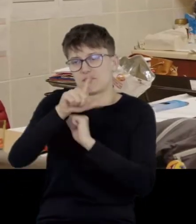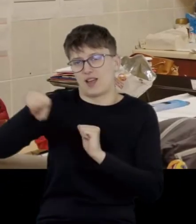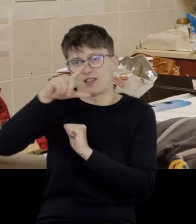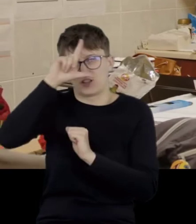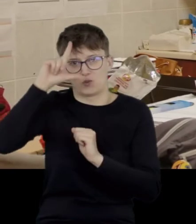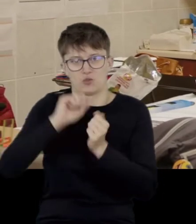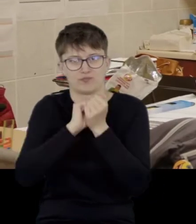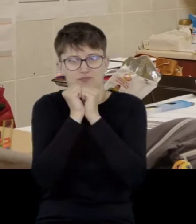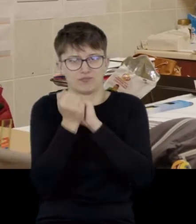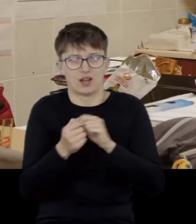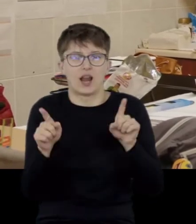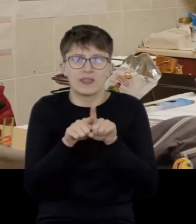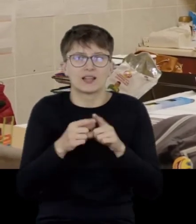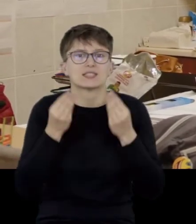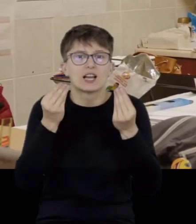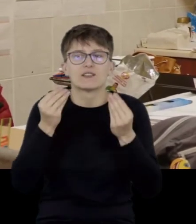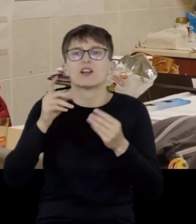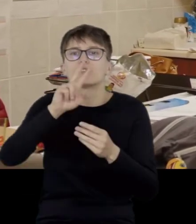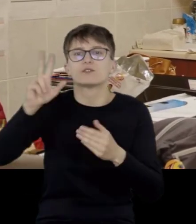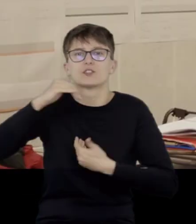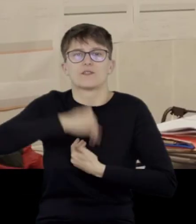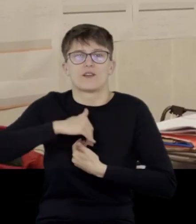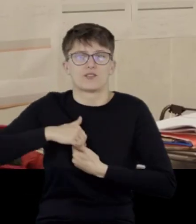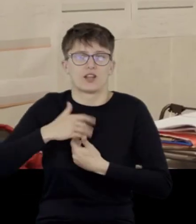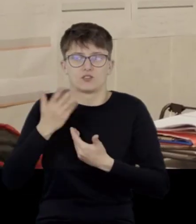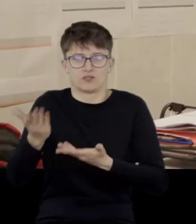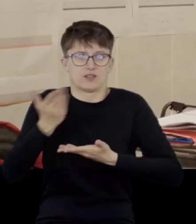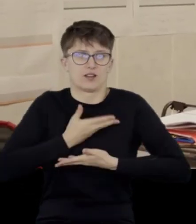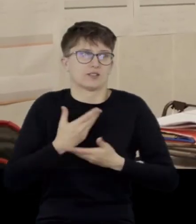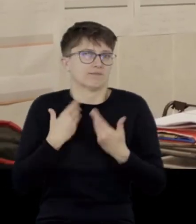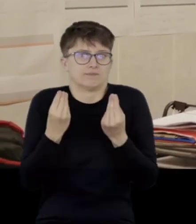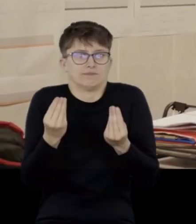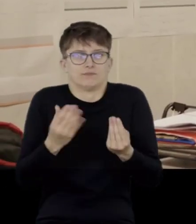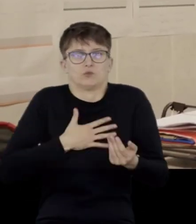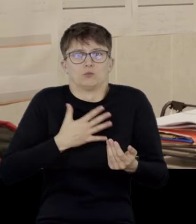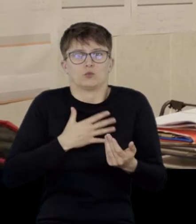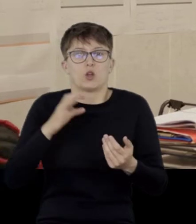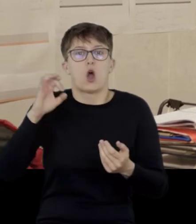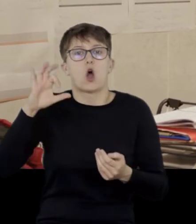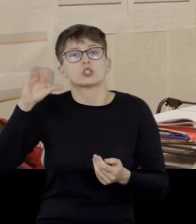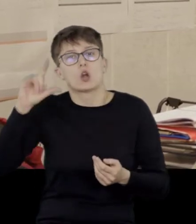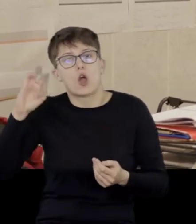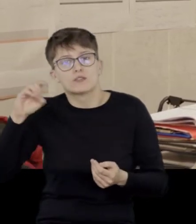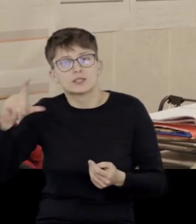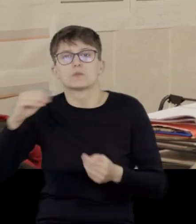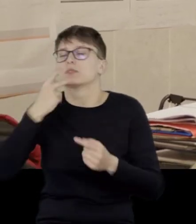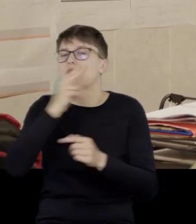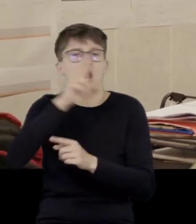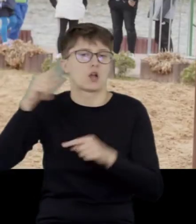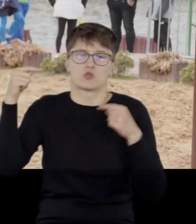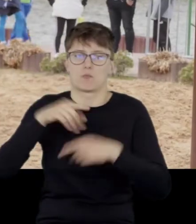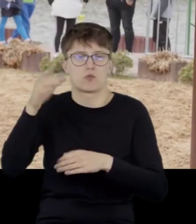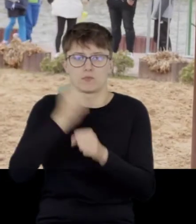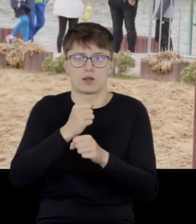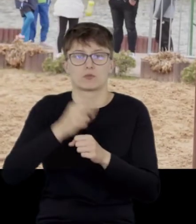zmiany w ludziach, ale też takiej satysfakcji wewnętrznej, bardzo dużo satysfakcji. OSL-owcem może też nie może być każda osoba, bo